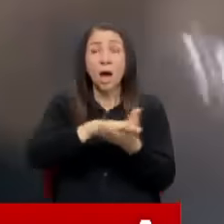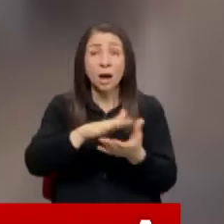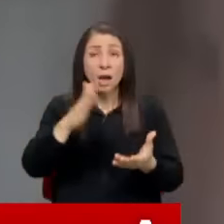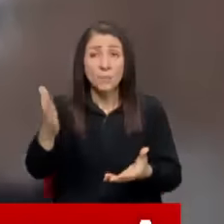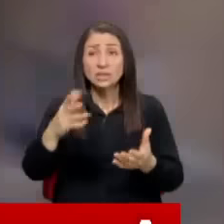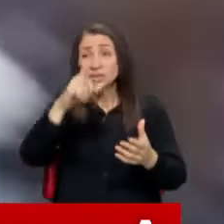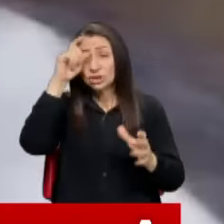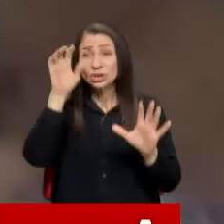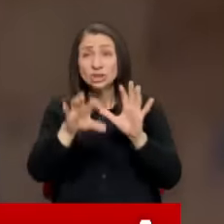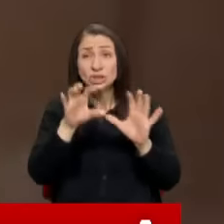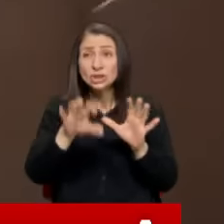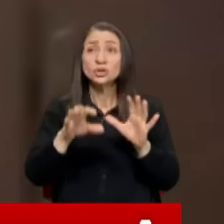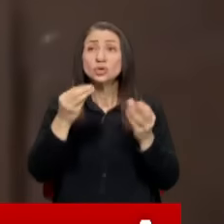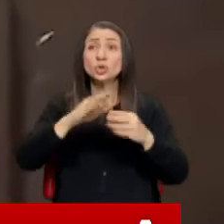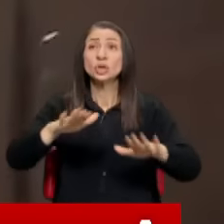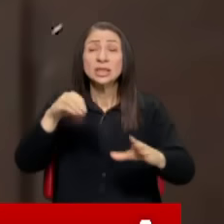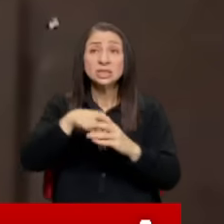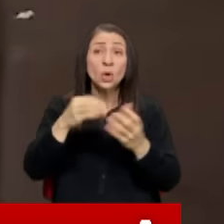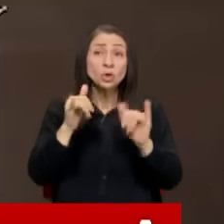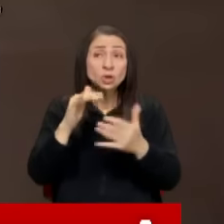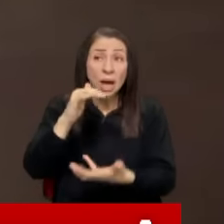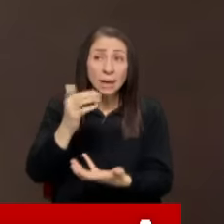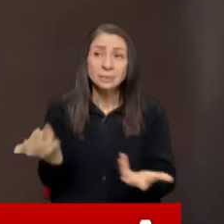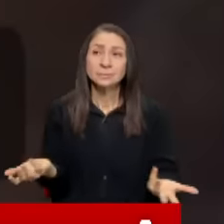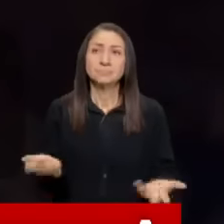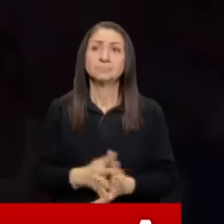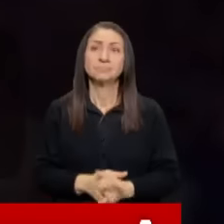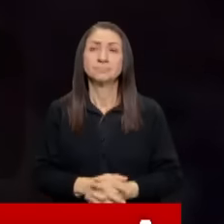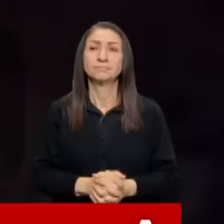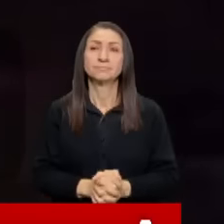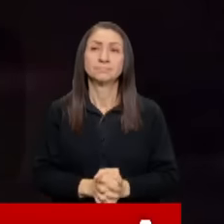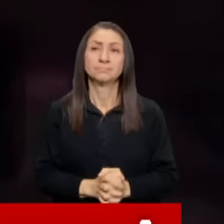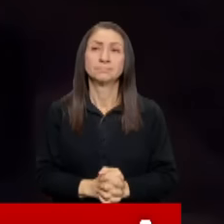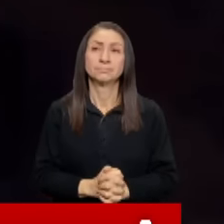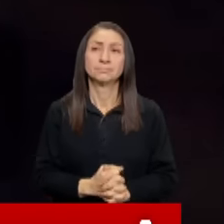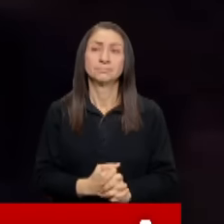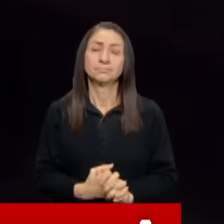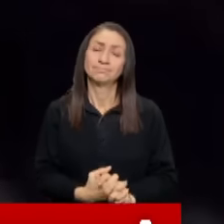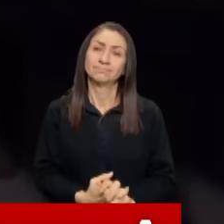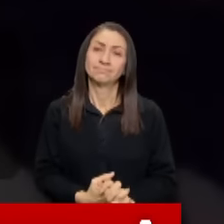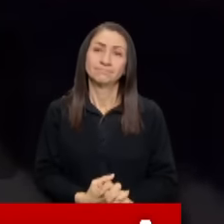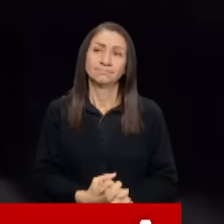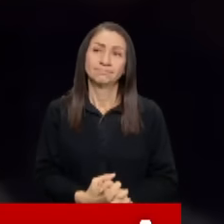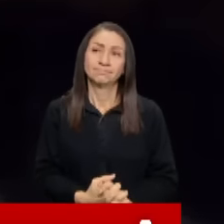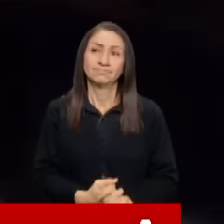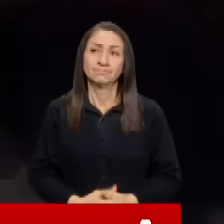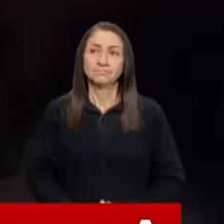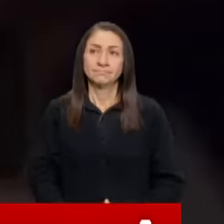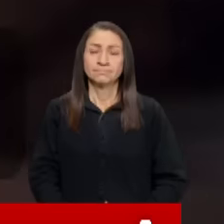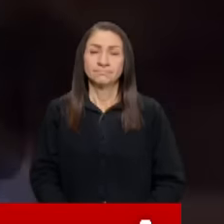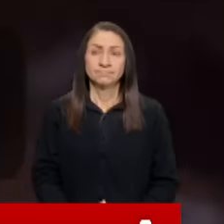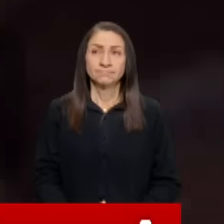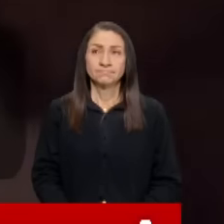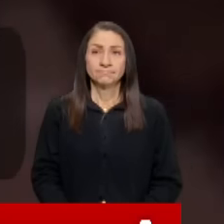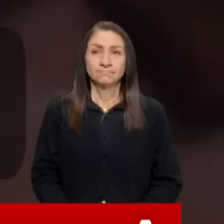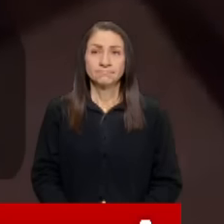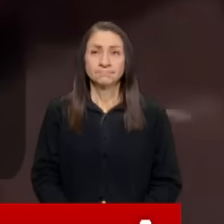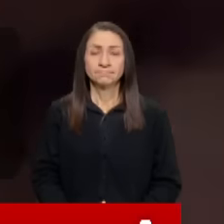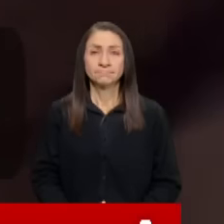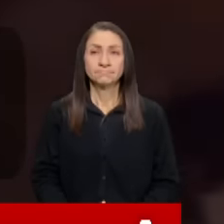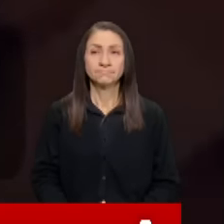Ayakkabılar, ısıtıcılar, çocuklar için oyuncaklar. Üsküdar Belediyesi Muhsin Yazıcıoğlu Kapalı Spor